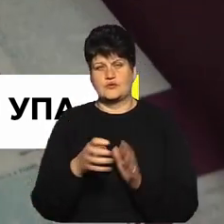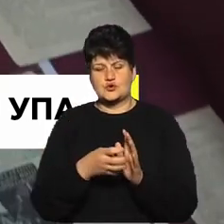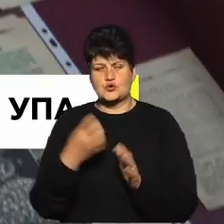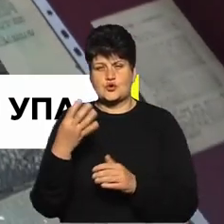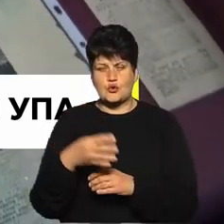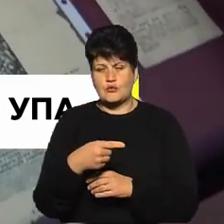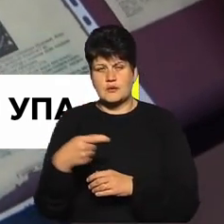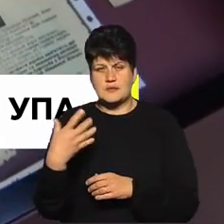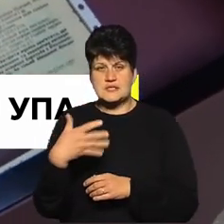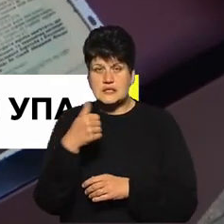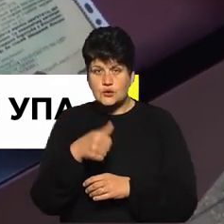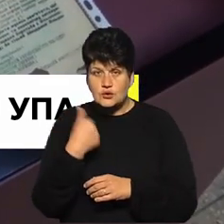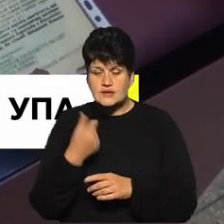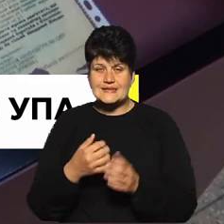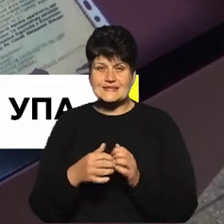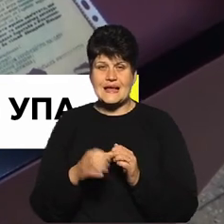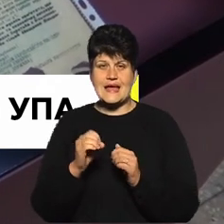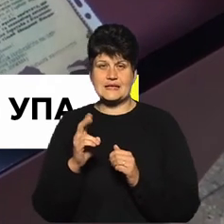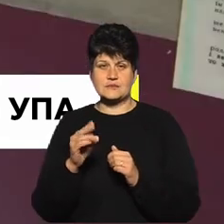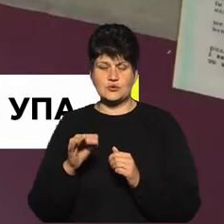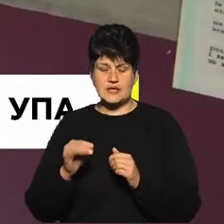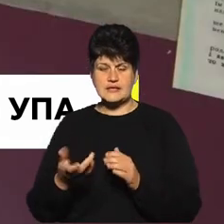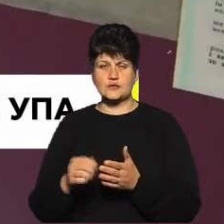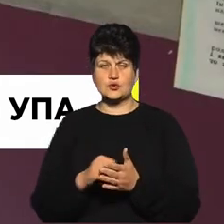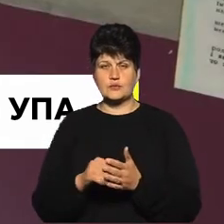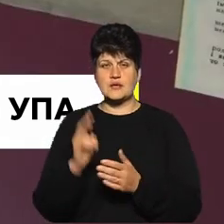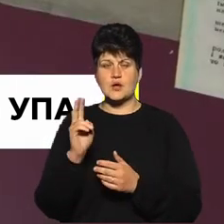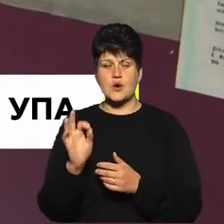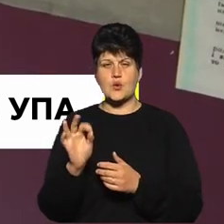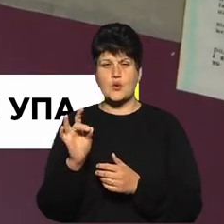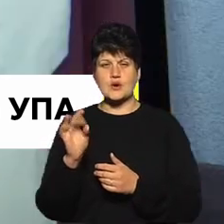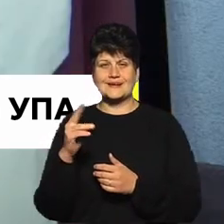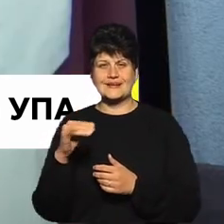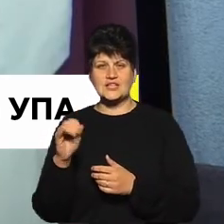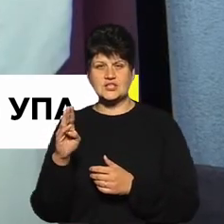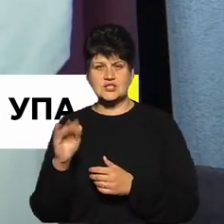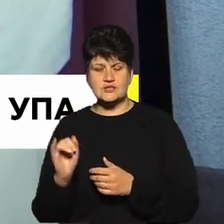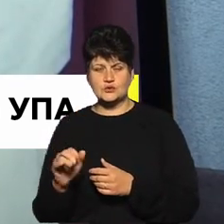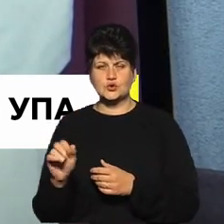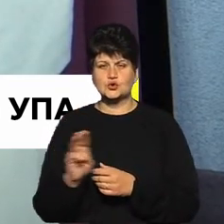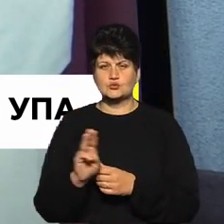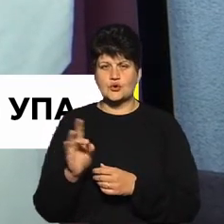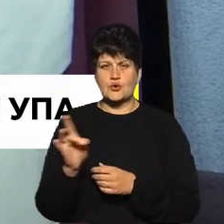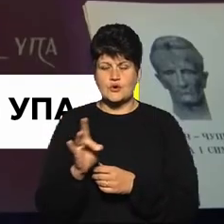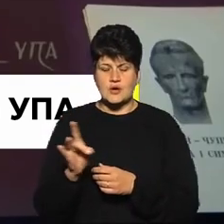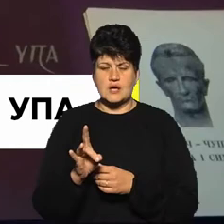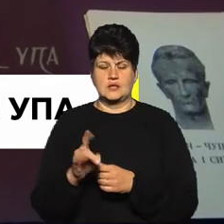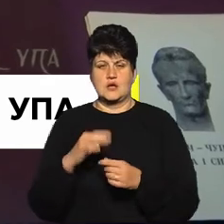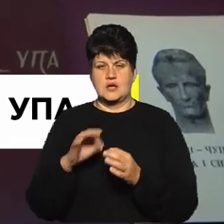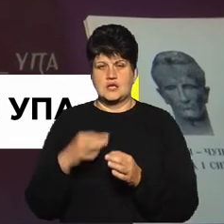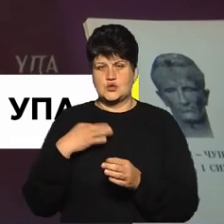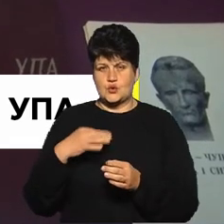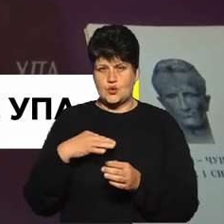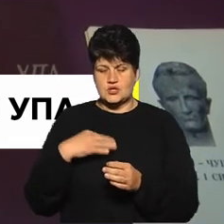1940-1950-х років. Серед експонатів – документи із Криївки села Кордишів Шумського району, сорочка повстанця Романа Дячуна зі Смиківців. Є